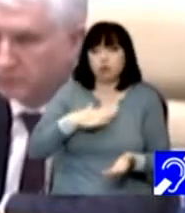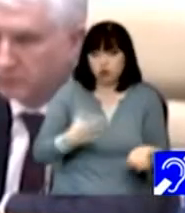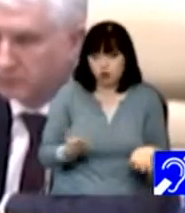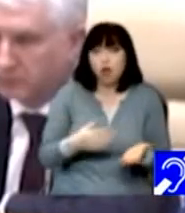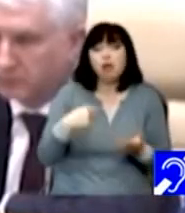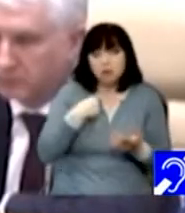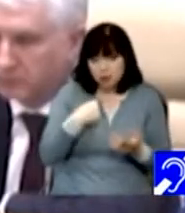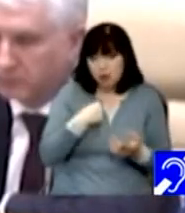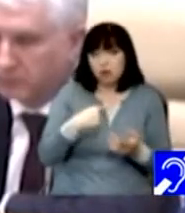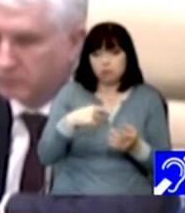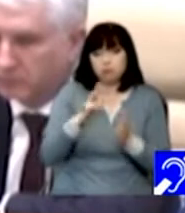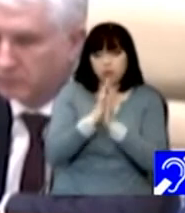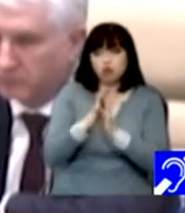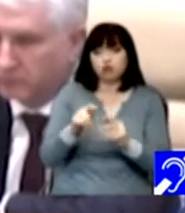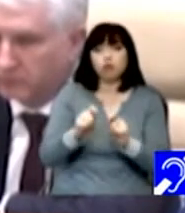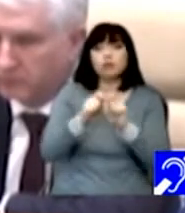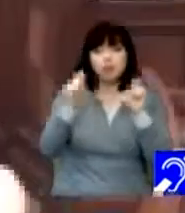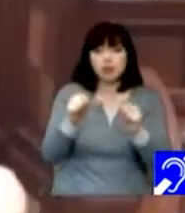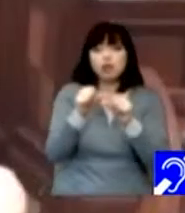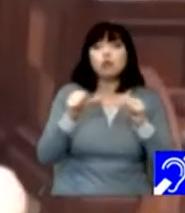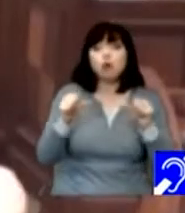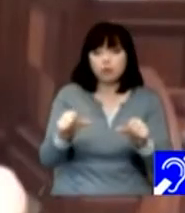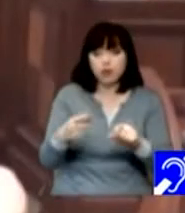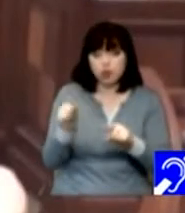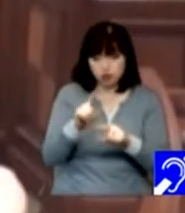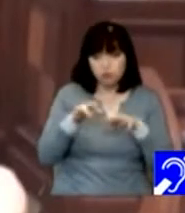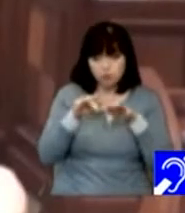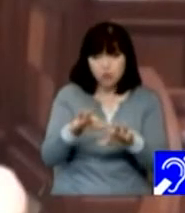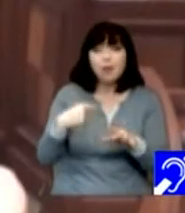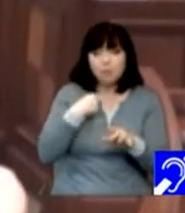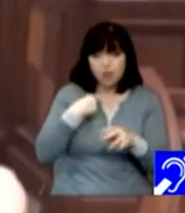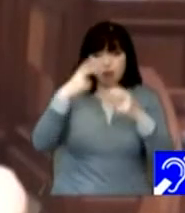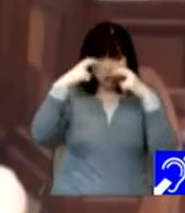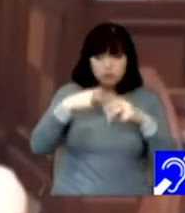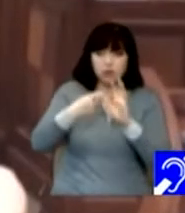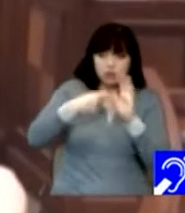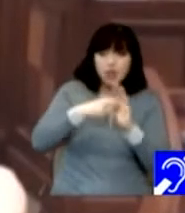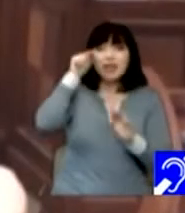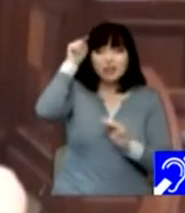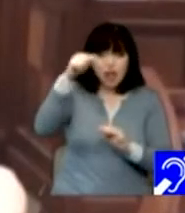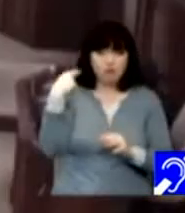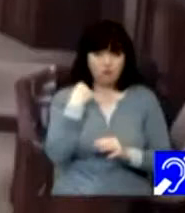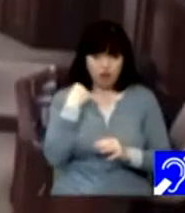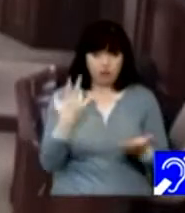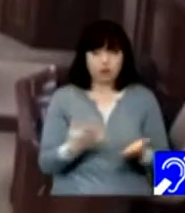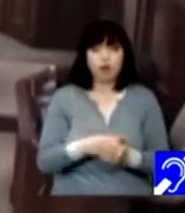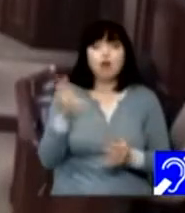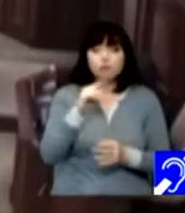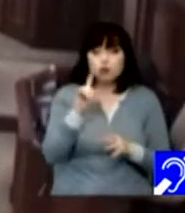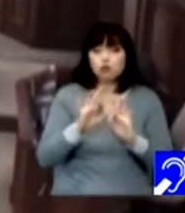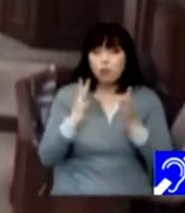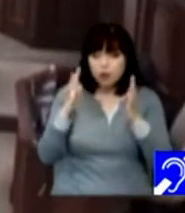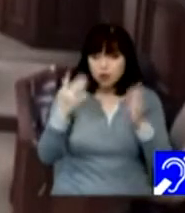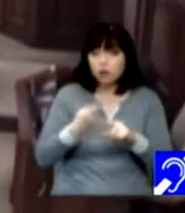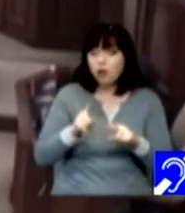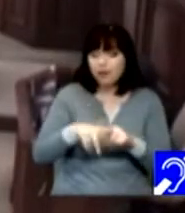prin avocații săi crearea unei comisii rogatorii pentru a fi cercetat în Marea Britanie. Constantin Botnar susține, cităm, tot ce îi se întâmplă este